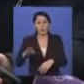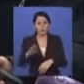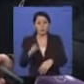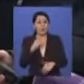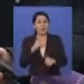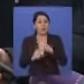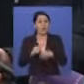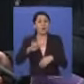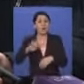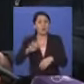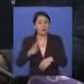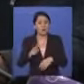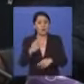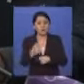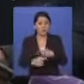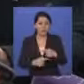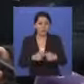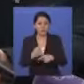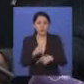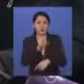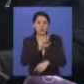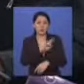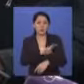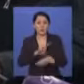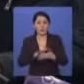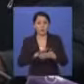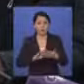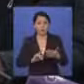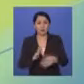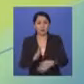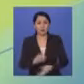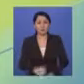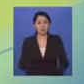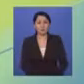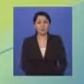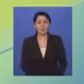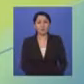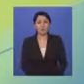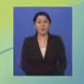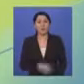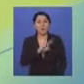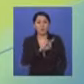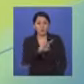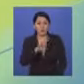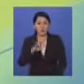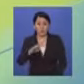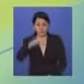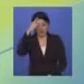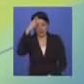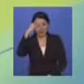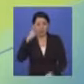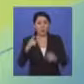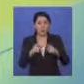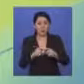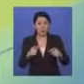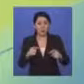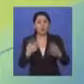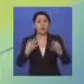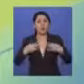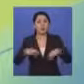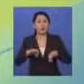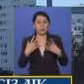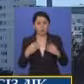әр 4-ші кешен. Келер жылы бұл жұмысты жалғастырмақ ниеттеміз. Елбасы Нұрсұлтан Назарбаев қазақстандықтарды